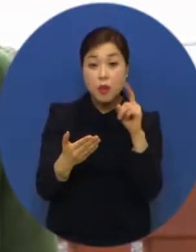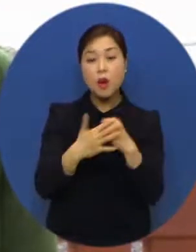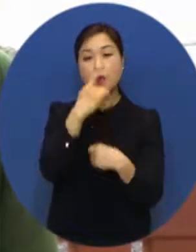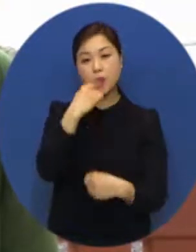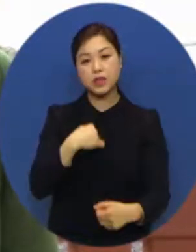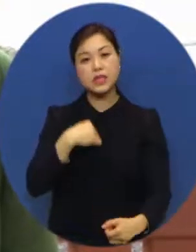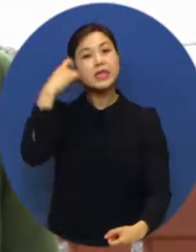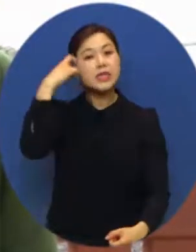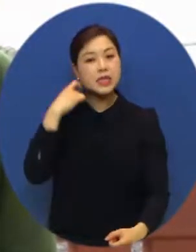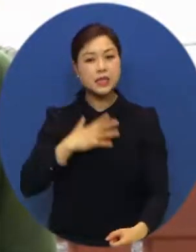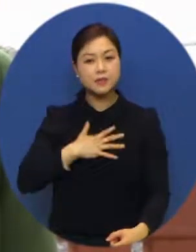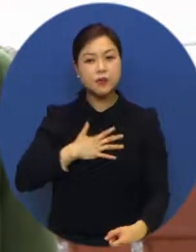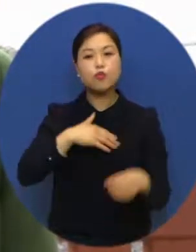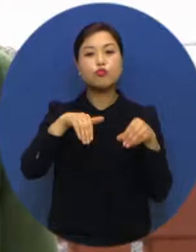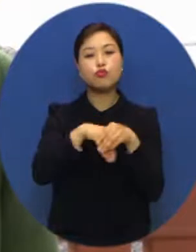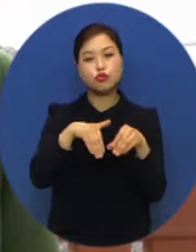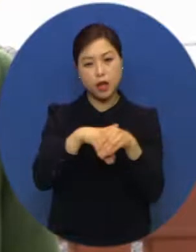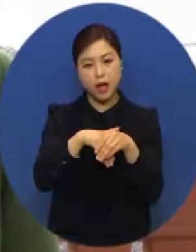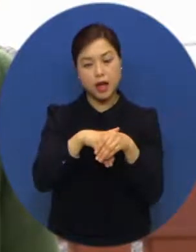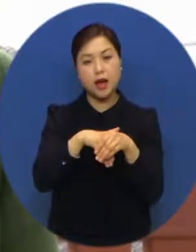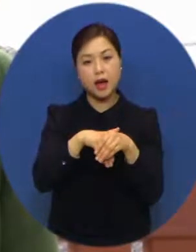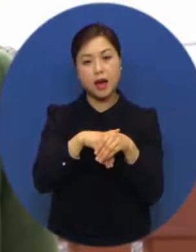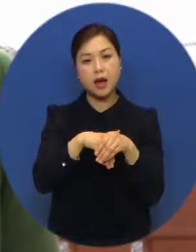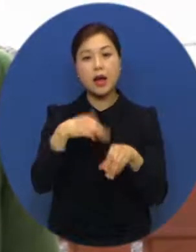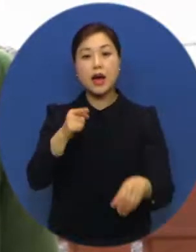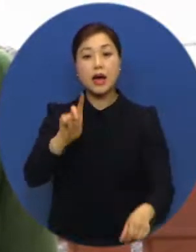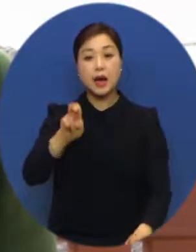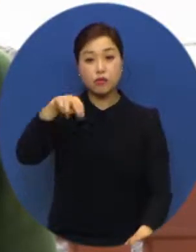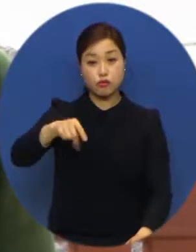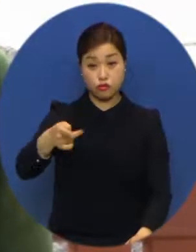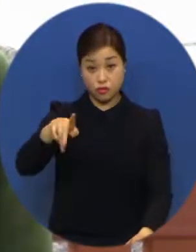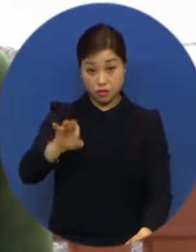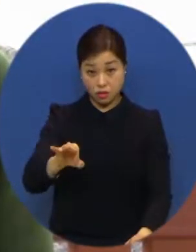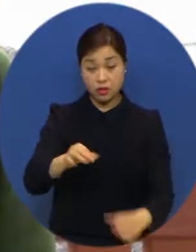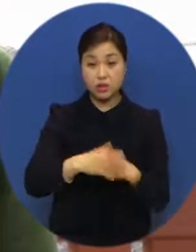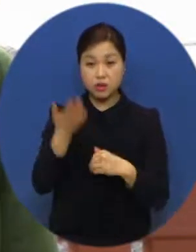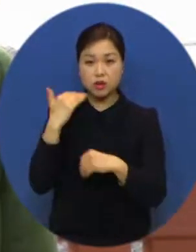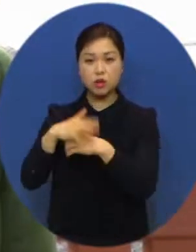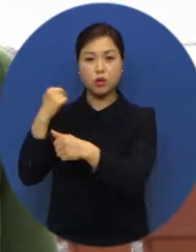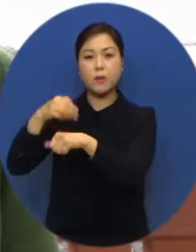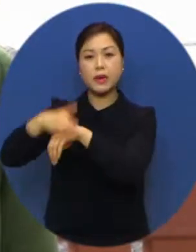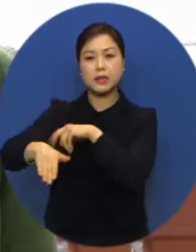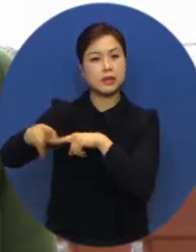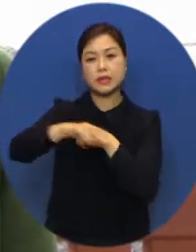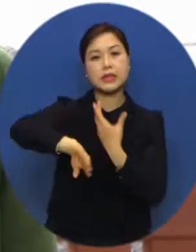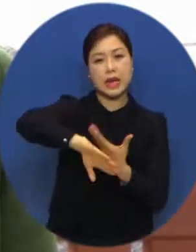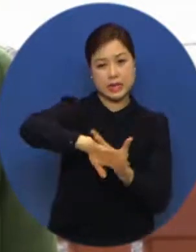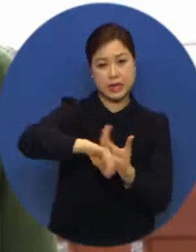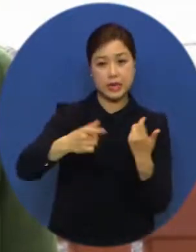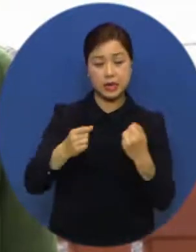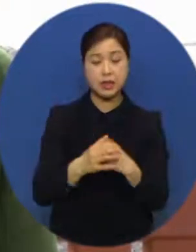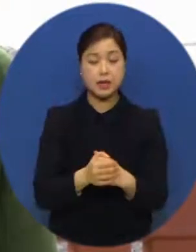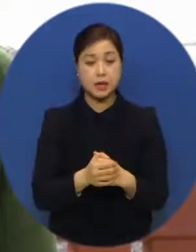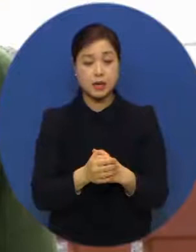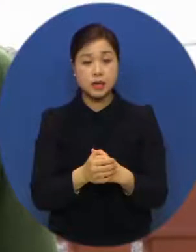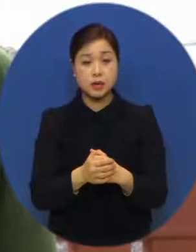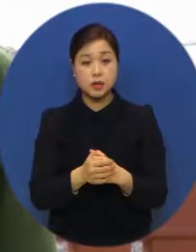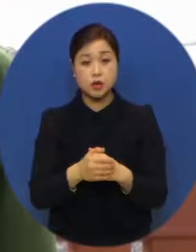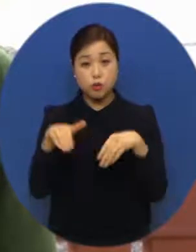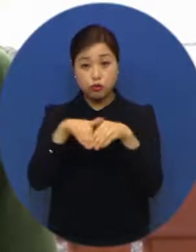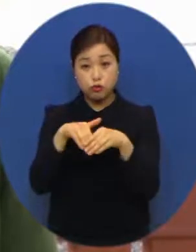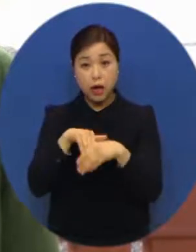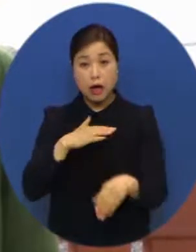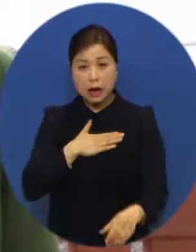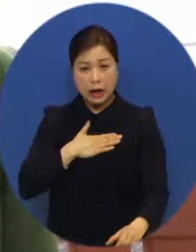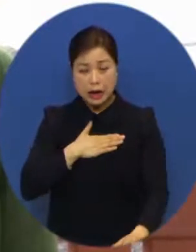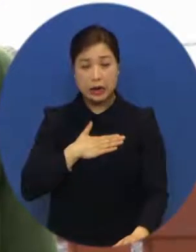문화 감수성이라고 보여집니다. 저희가 이제까지 교육학에서 그런 게 없었잖아요. 지금 문화 감수성이라는 단어를